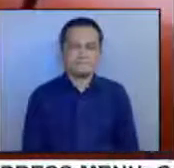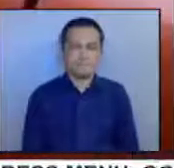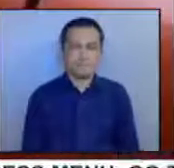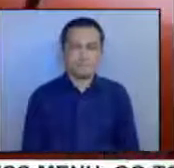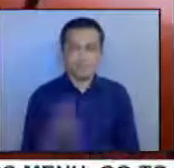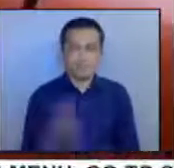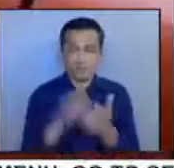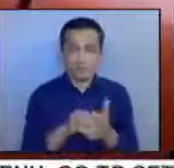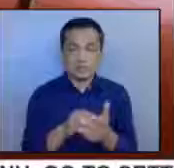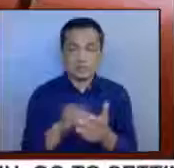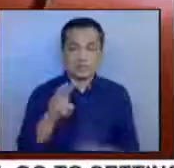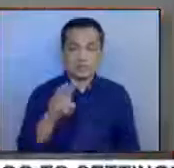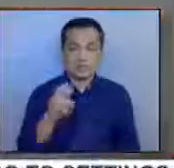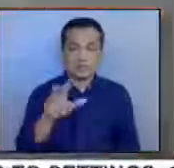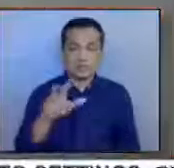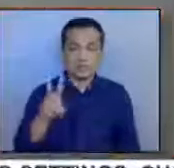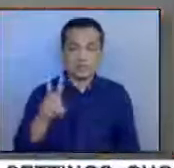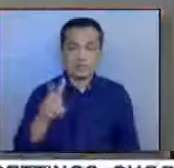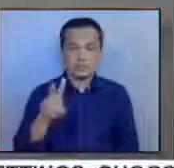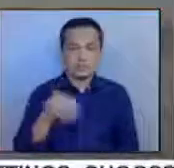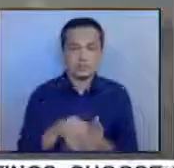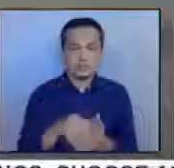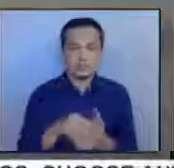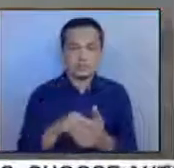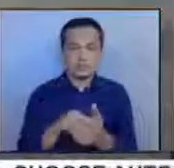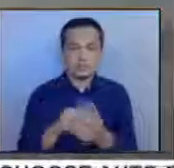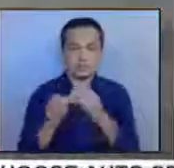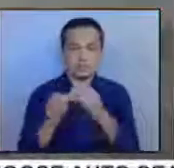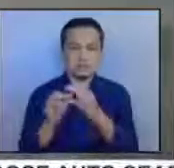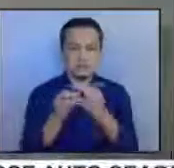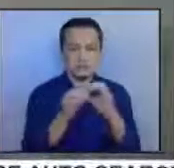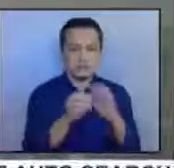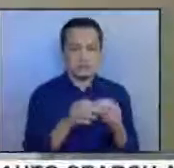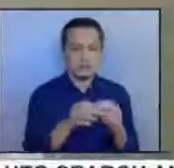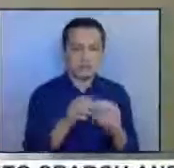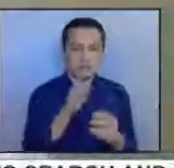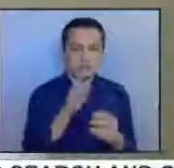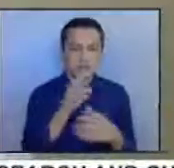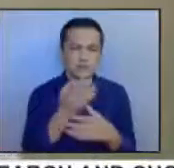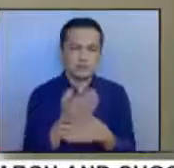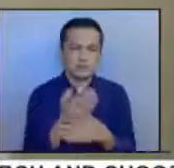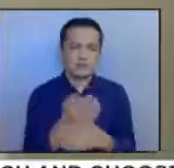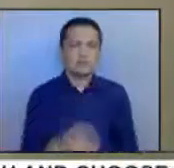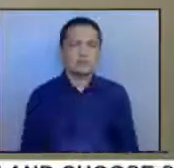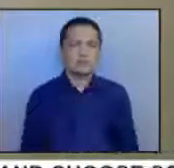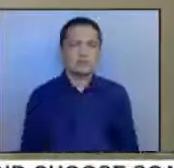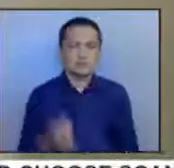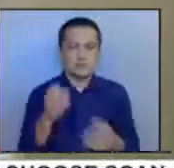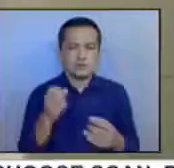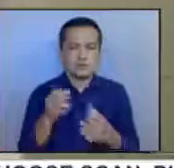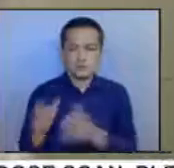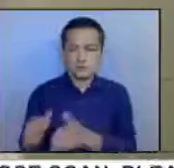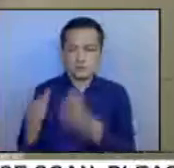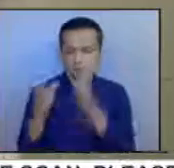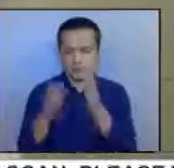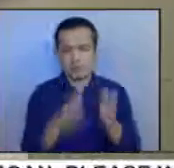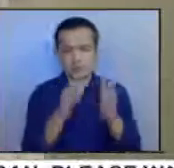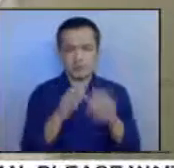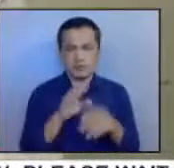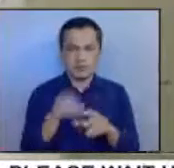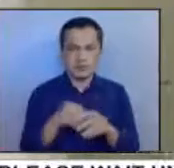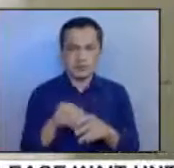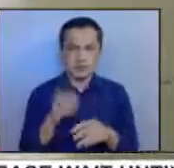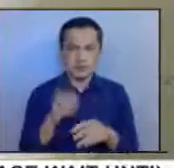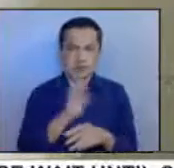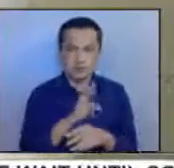232,000 connections ang maapektuhan ng water interruption. Mababatid na maraming mga establishmento kabilang ang mga kainan